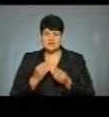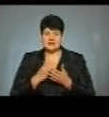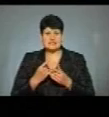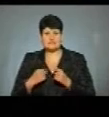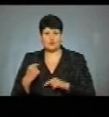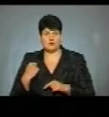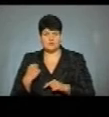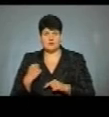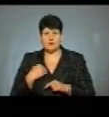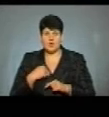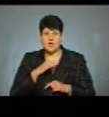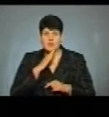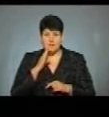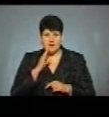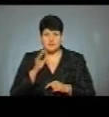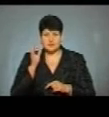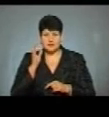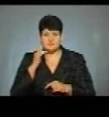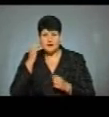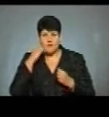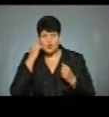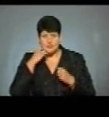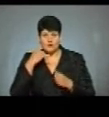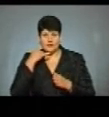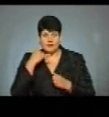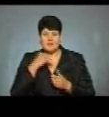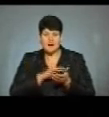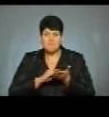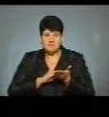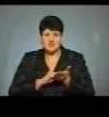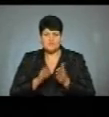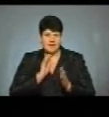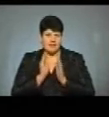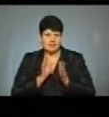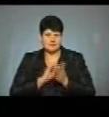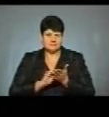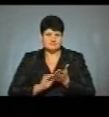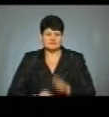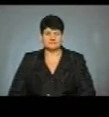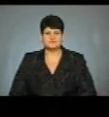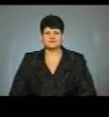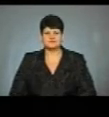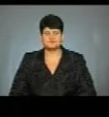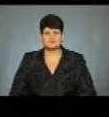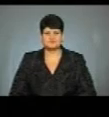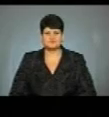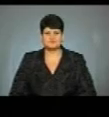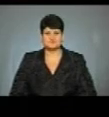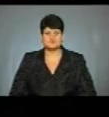зворотні, які кажуть, моя мама нагадувала мені про шапку. Телефоном тепер пише в месенджері. Любов Гадомська, Оксана